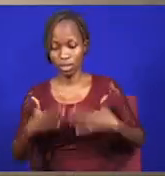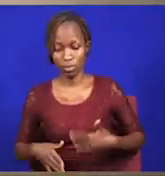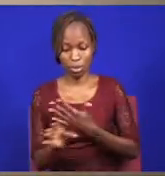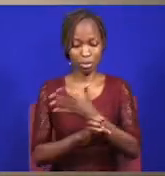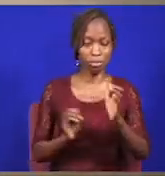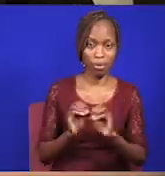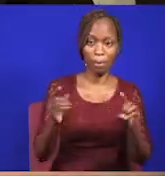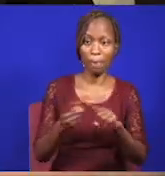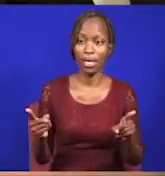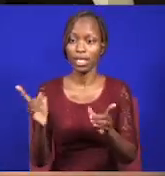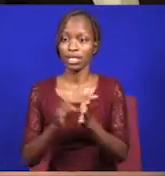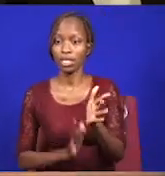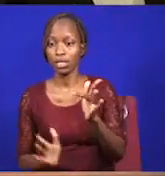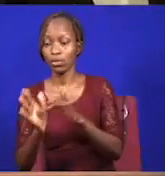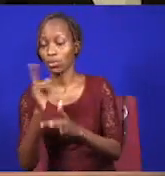Lakini Yesu